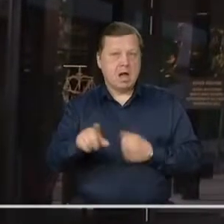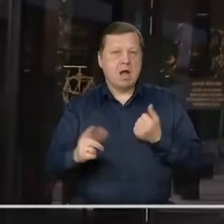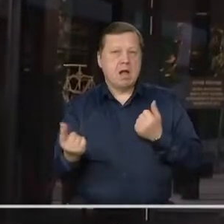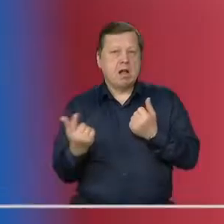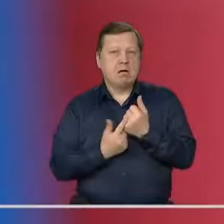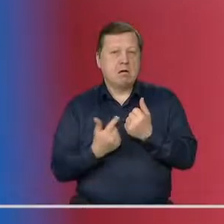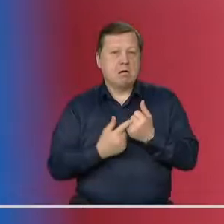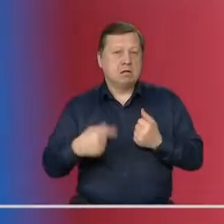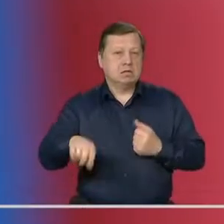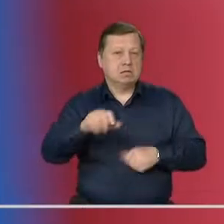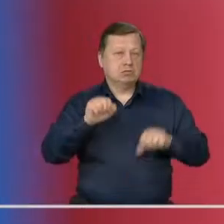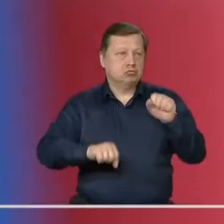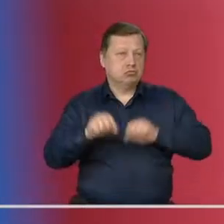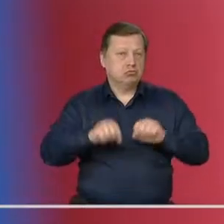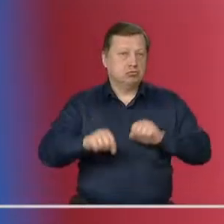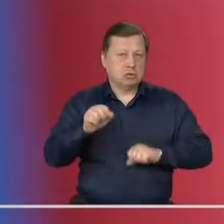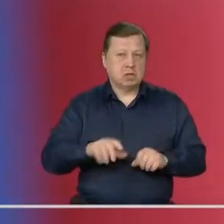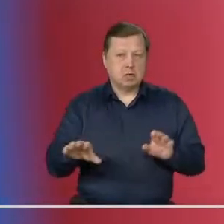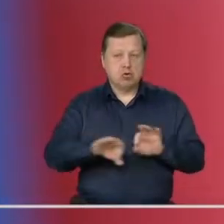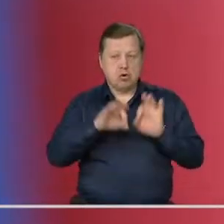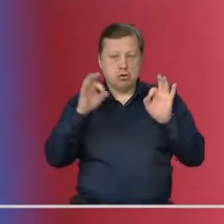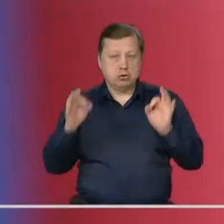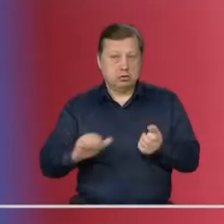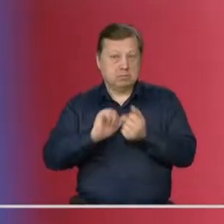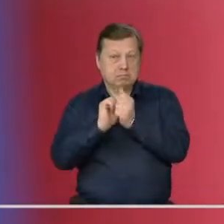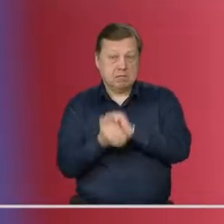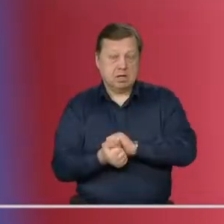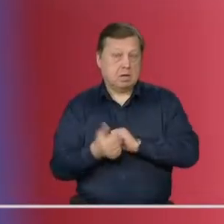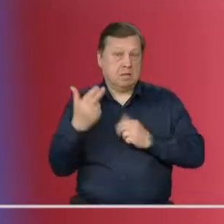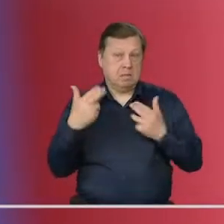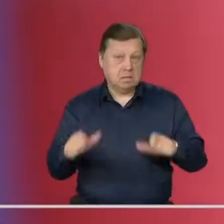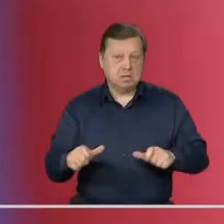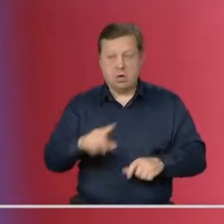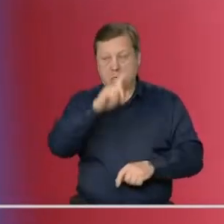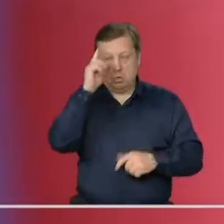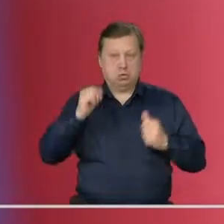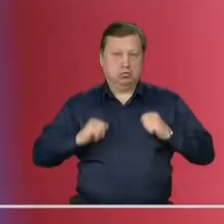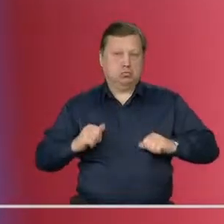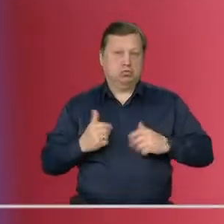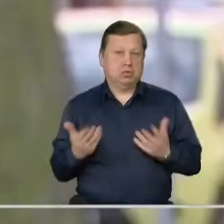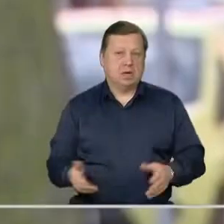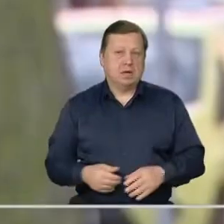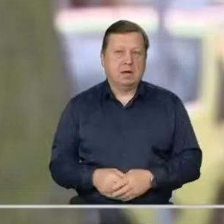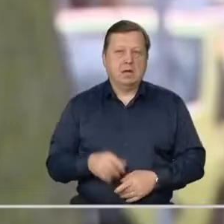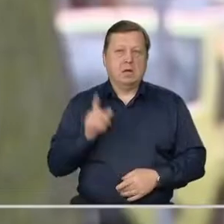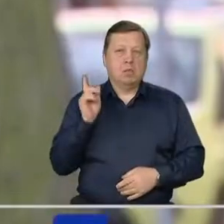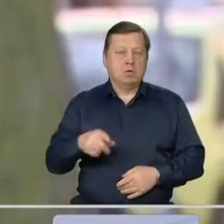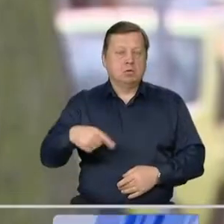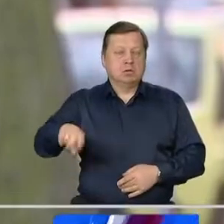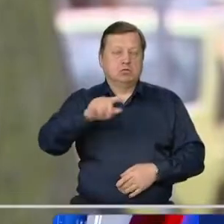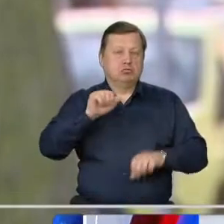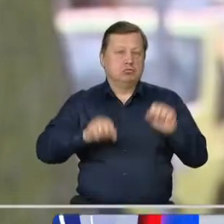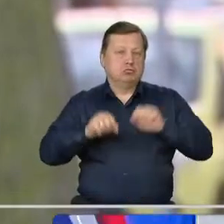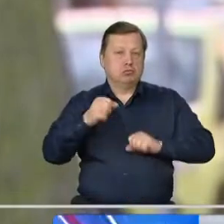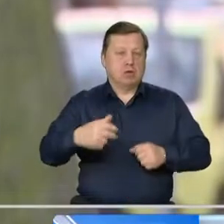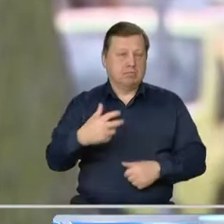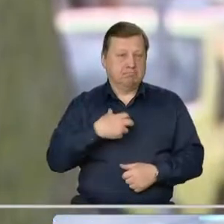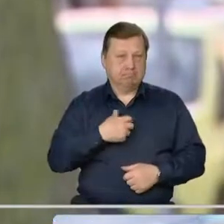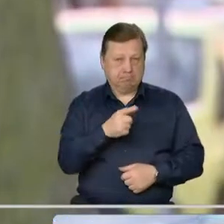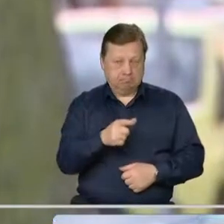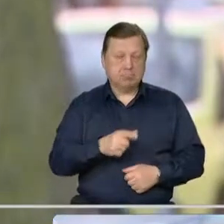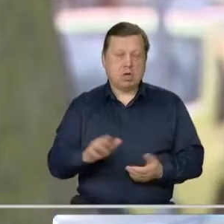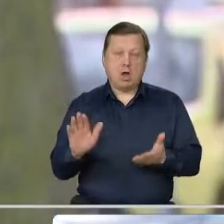przestępców na reformy która do dziś nie została ukończona czeka wielu Polaków powinna prowadzić do oczyszczania środowiska sędziowskiego sędziów